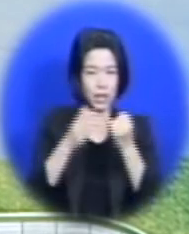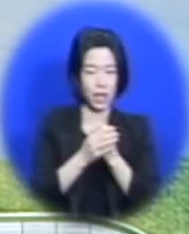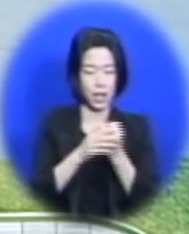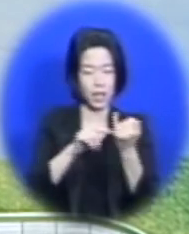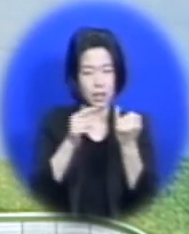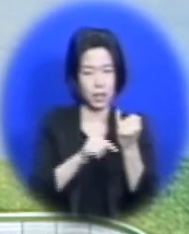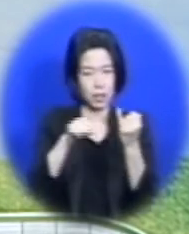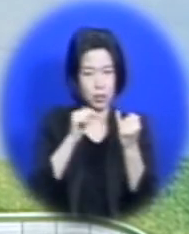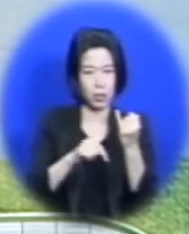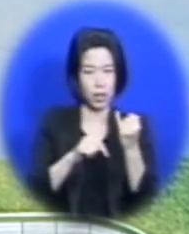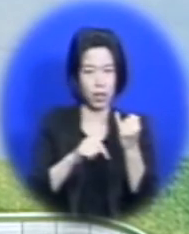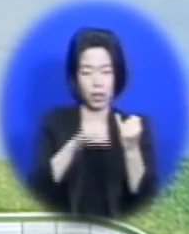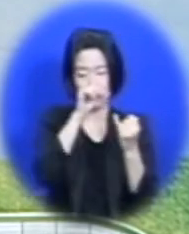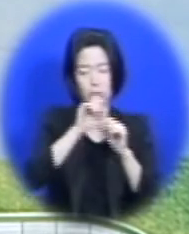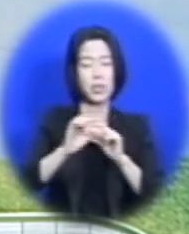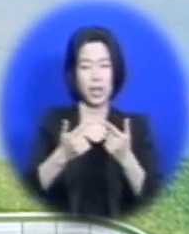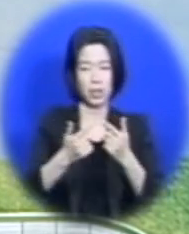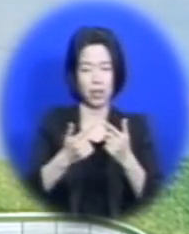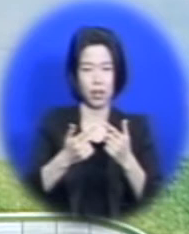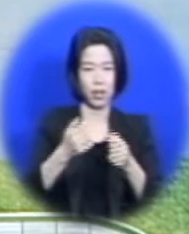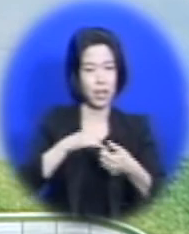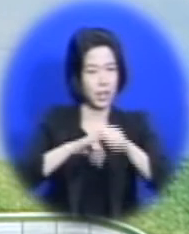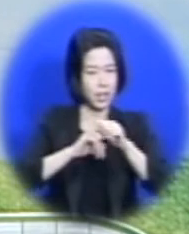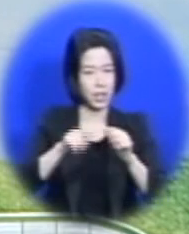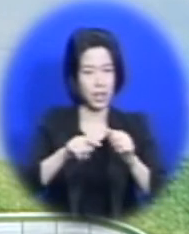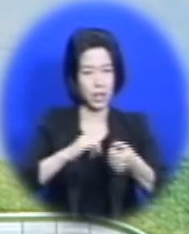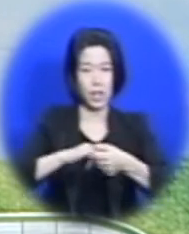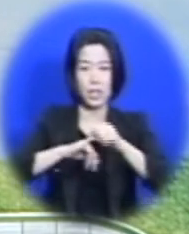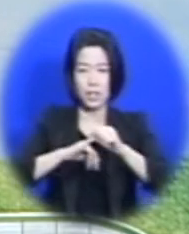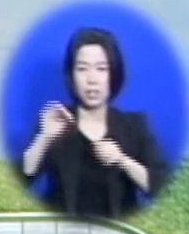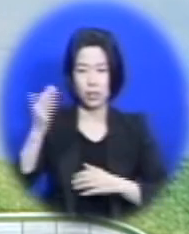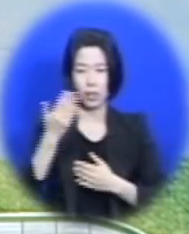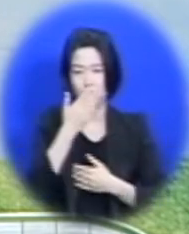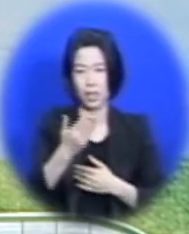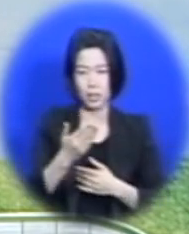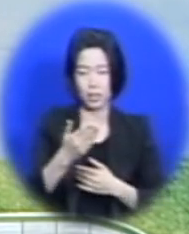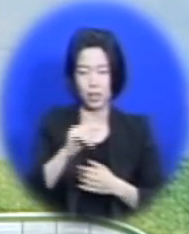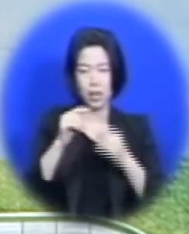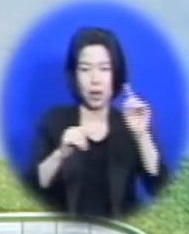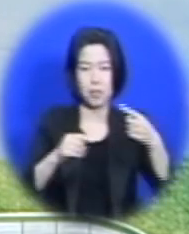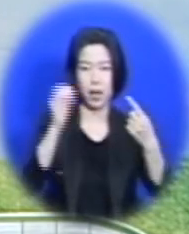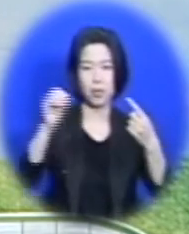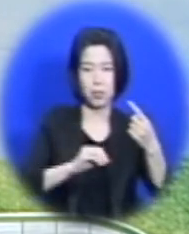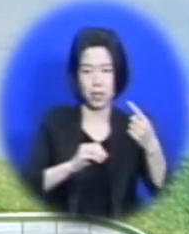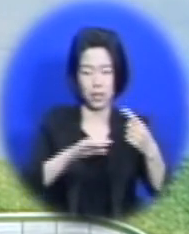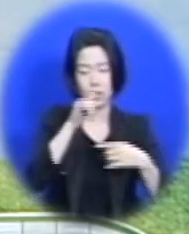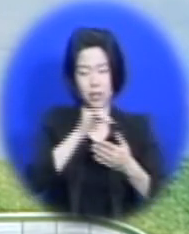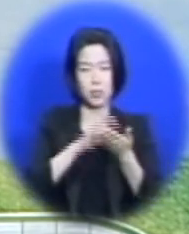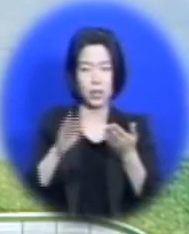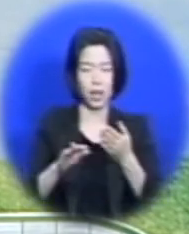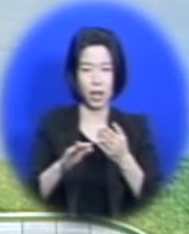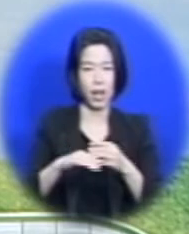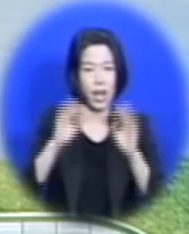좋은 그런 영향이 있을 겁니다. 그래서 이 아이가 기형아가 될 가능성이 거의 100%입니다. 그래서 아이를